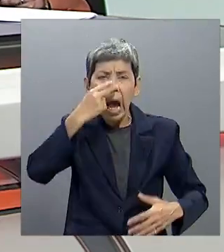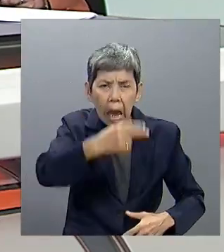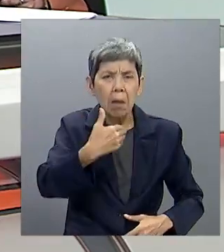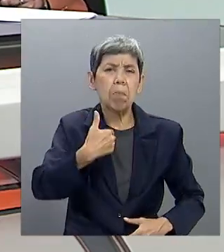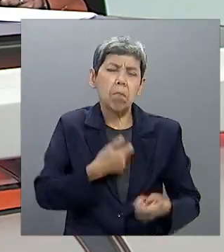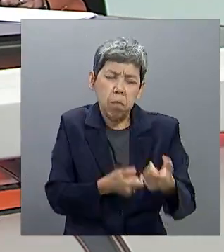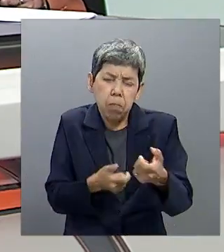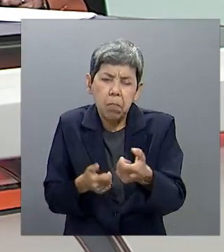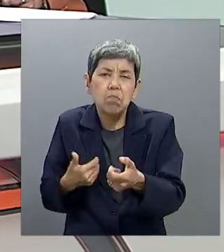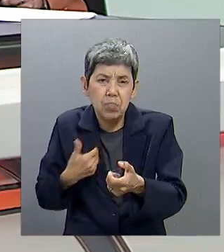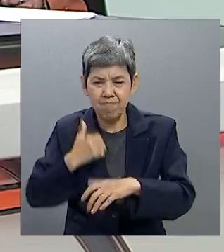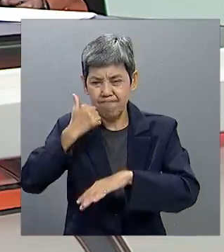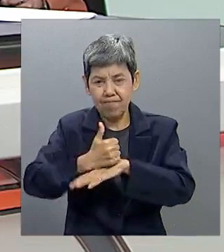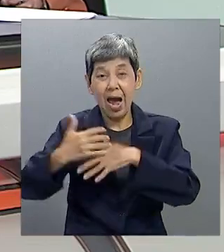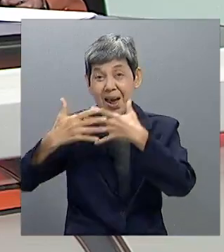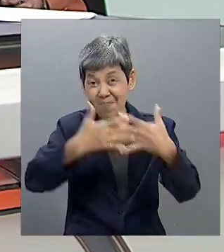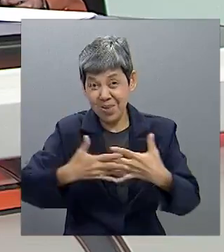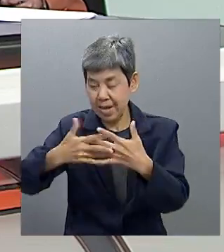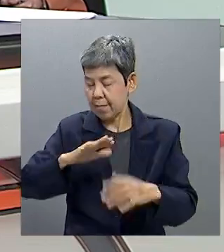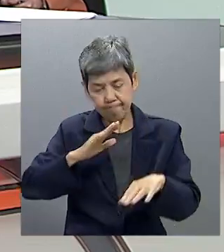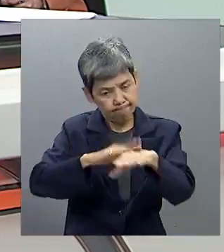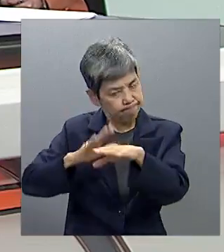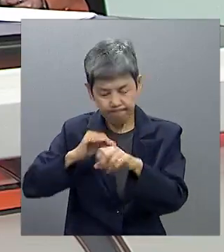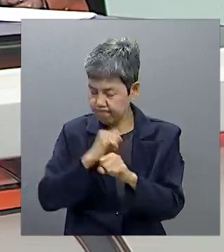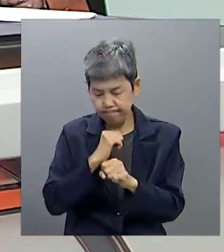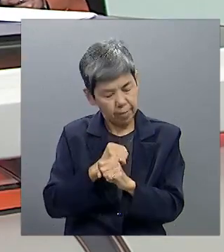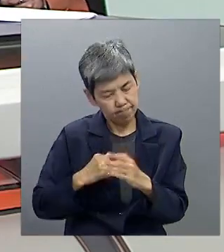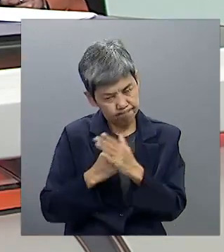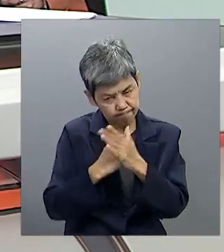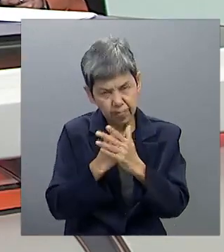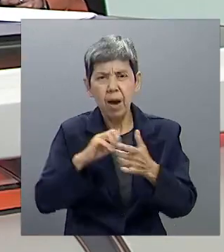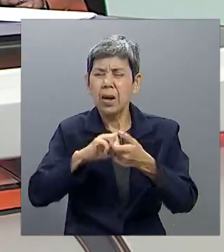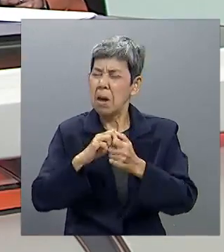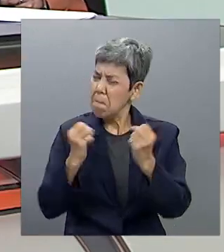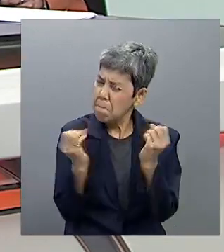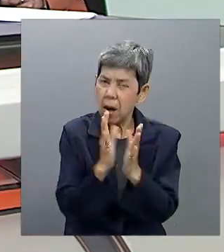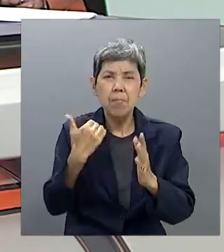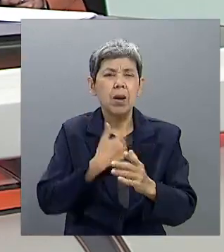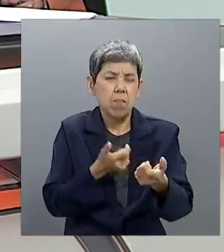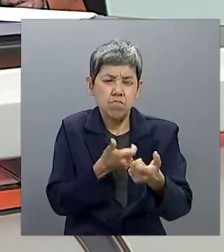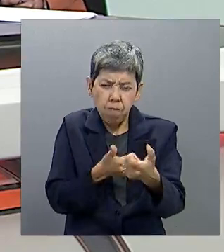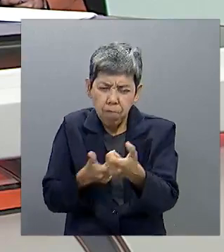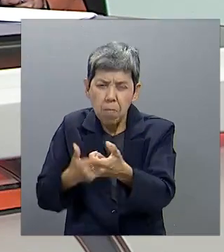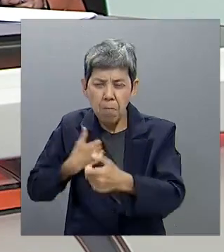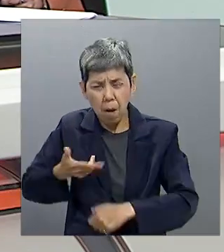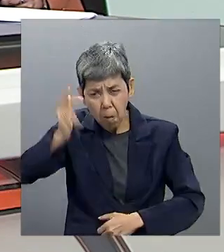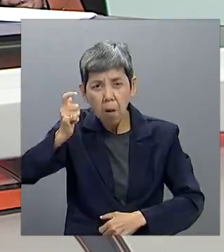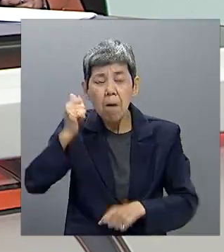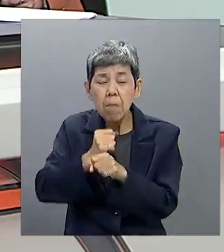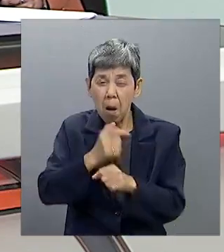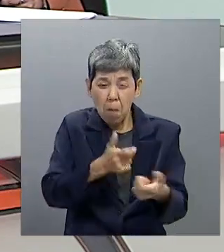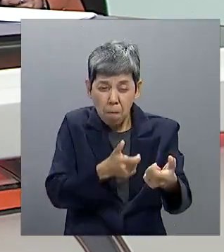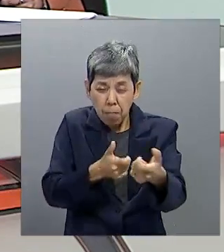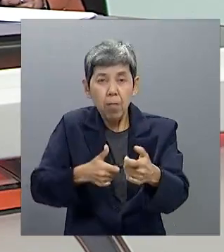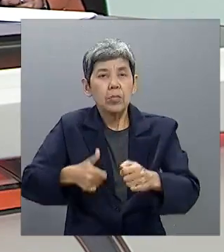ดับผู้นำสหรัฐอเมริกาประกาศเดินหน้าในการต่อสู้กับปัญหาความรุนแรงจากอาวุธปืนหลังจากที่มีเหตุตัดยิงขบวนเฉลิม